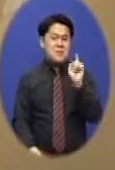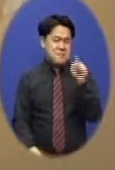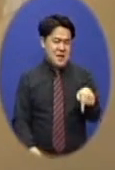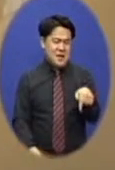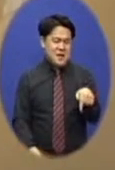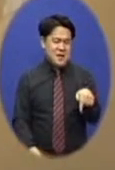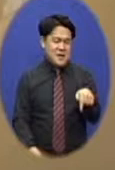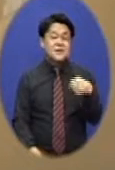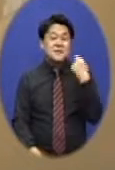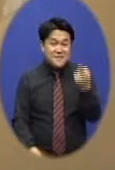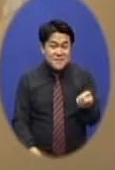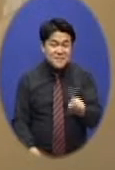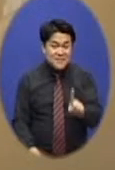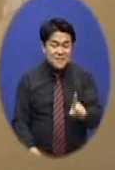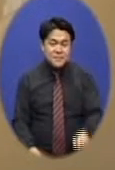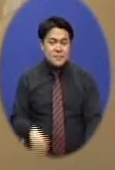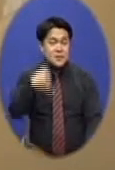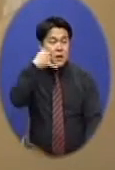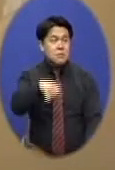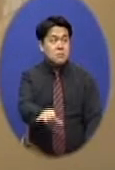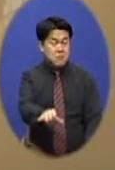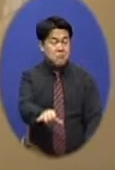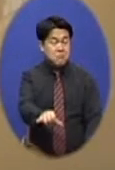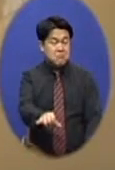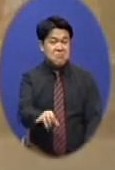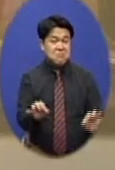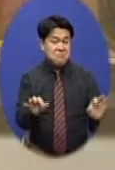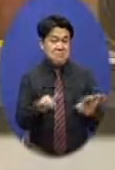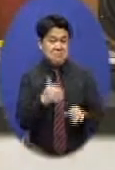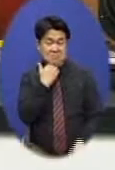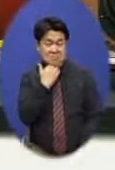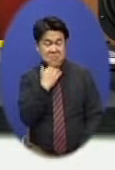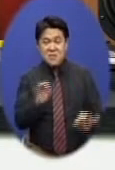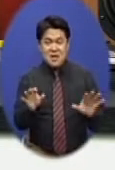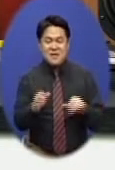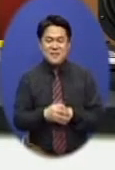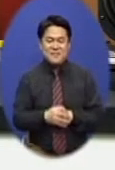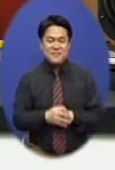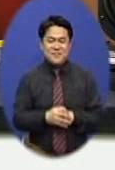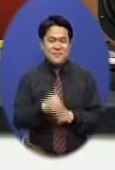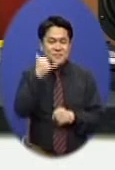정답을 꾹 누르시고 네. 전화기를 놓고 기다리시면 자, ARS